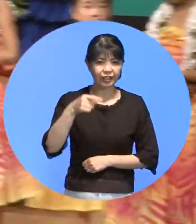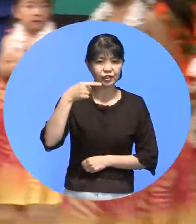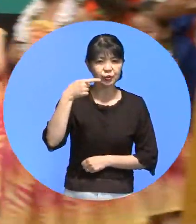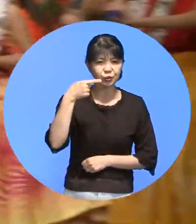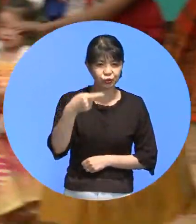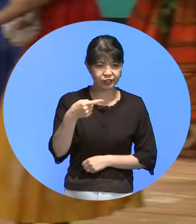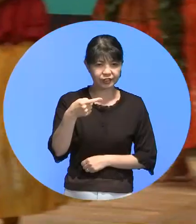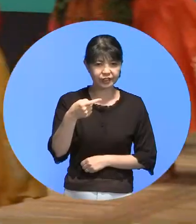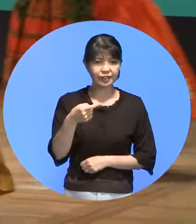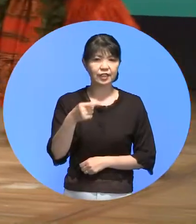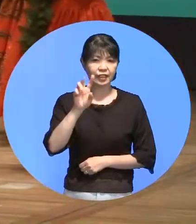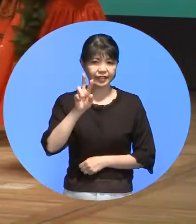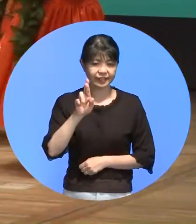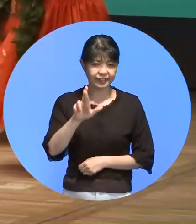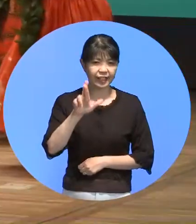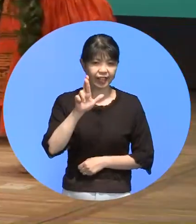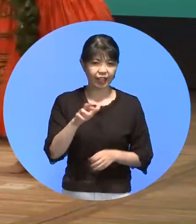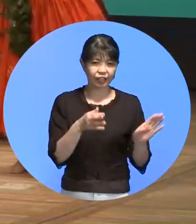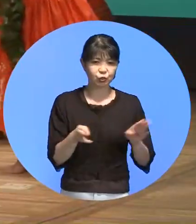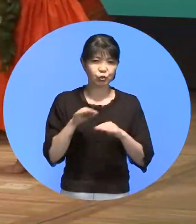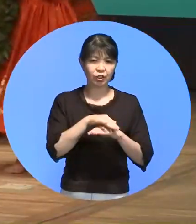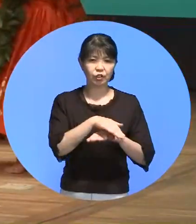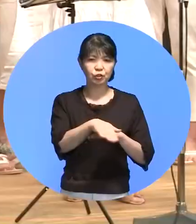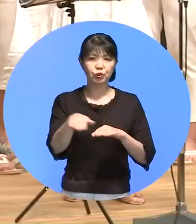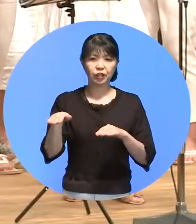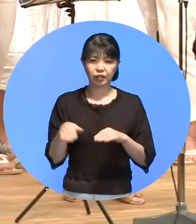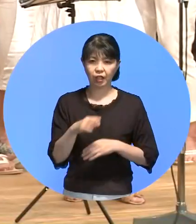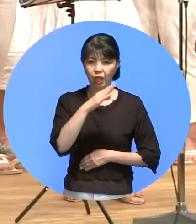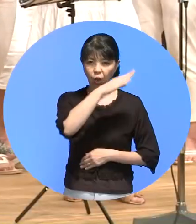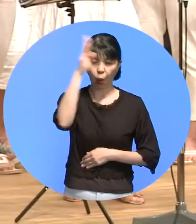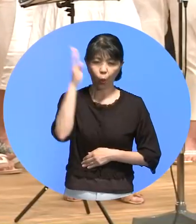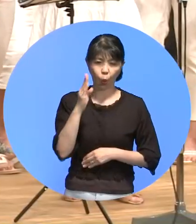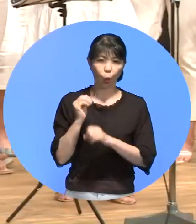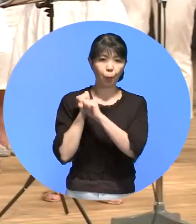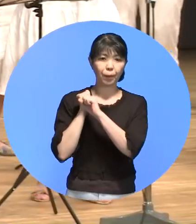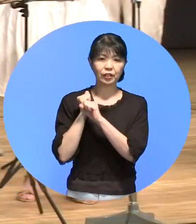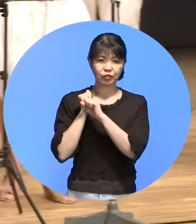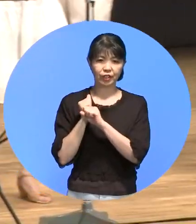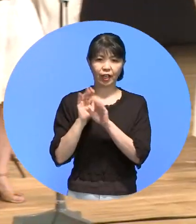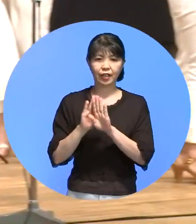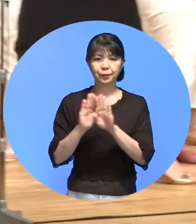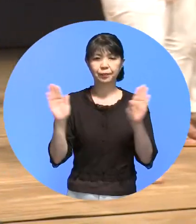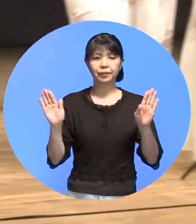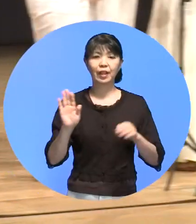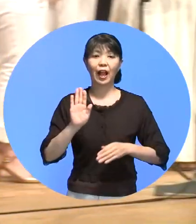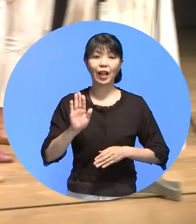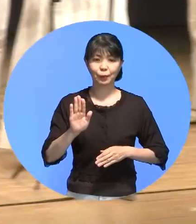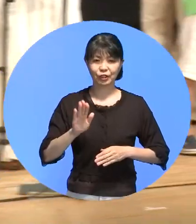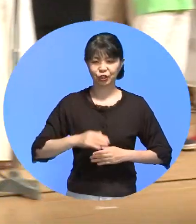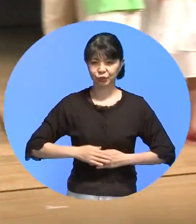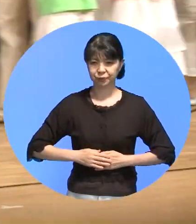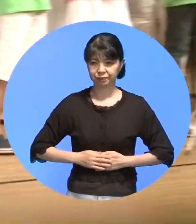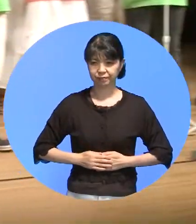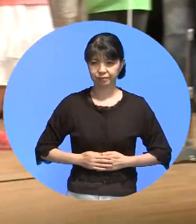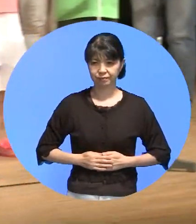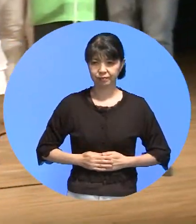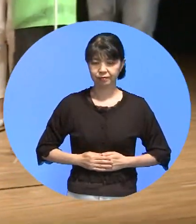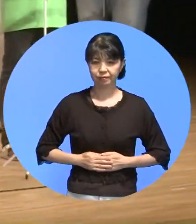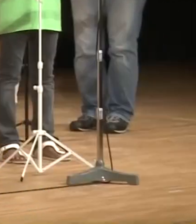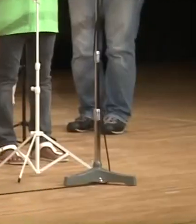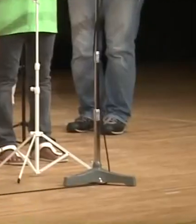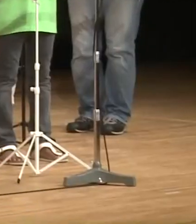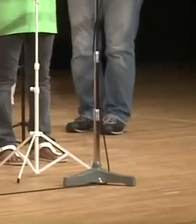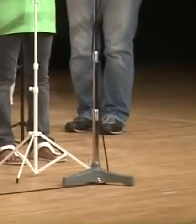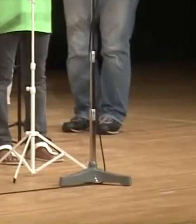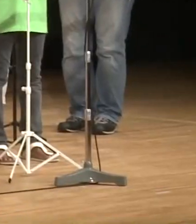祭が、31日日曜日には JR 吹田駅付近一帯で本祭りが開催されます。